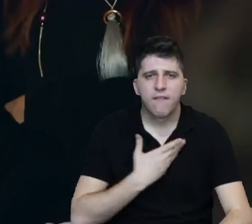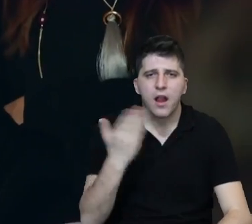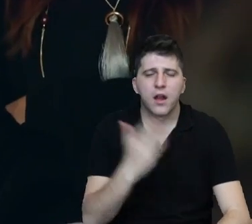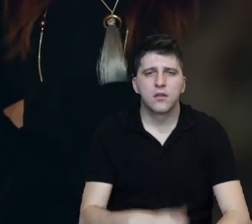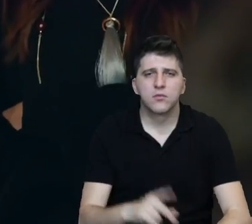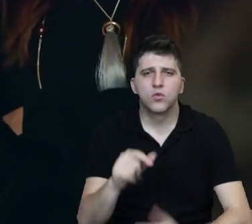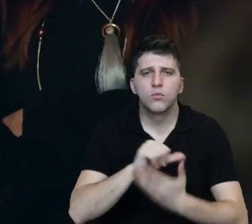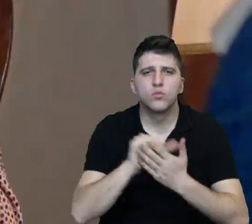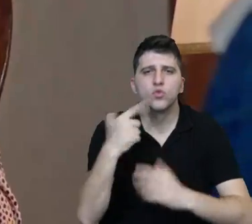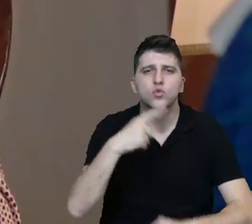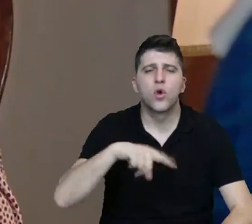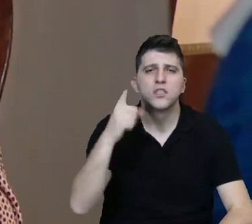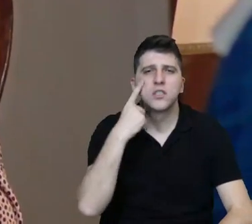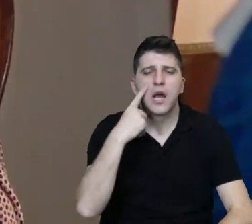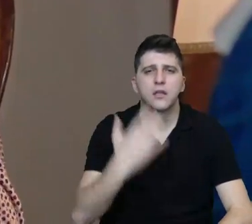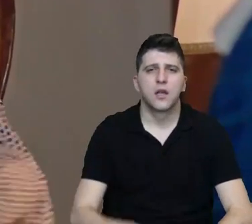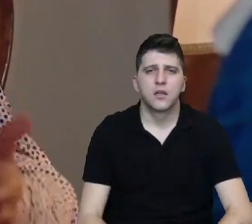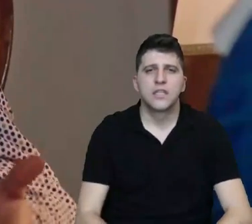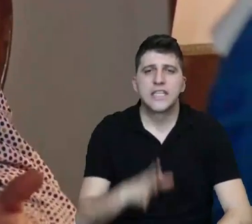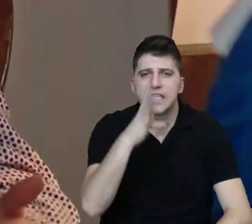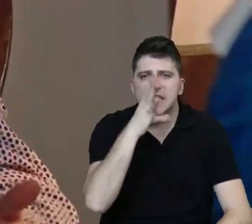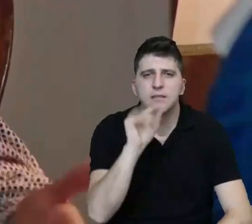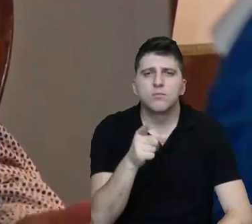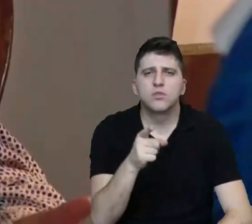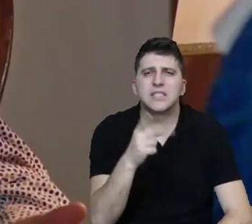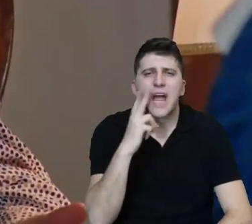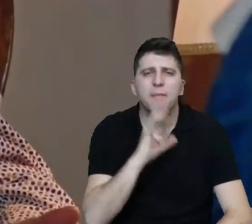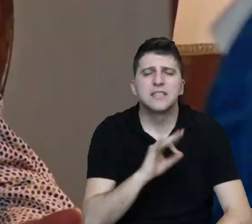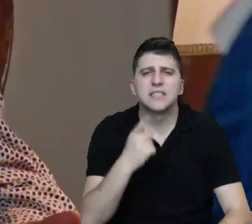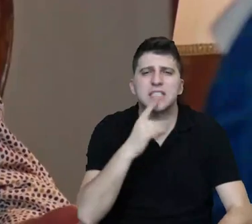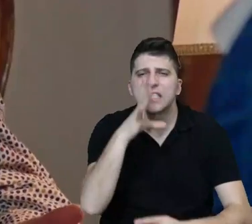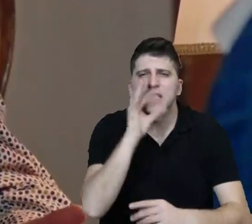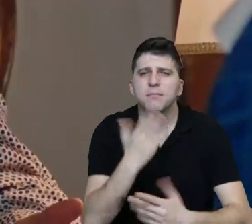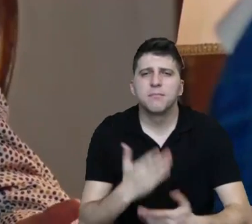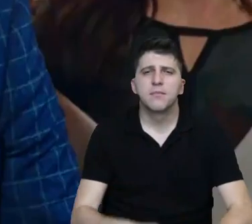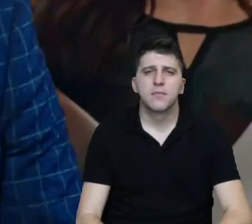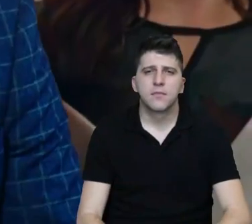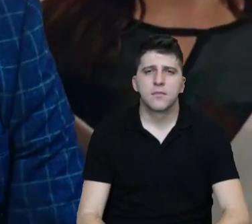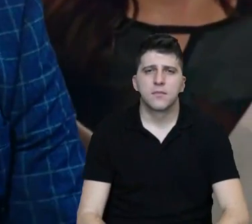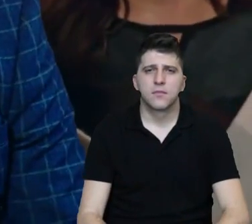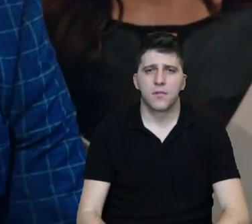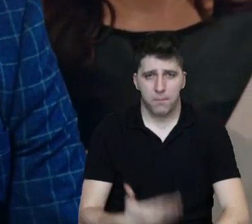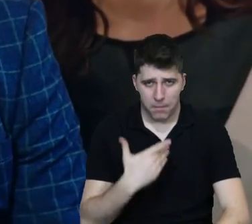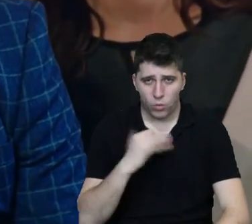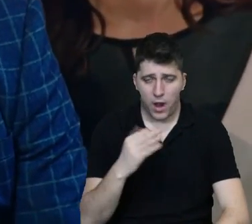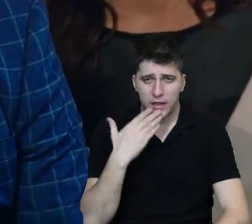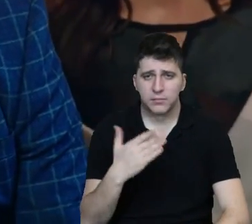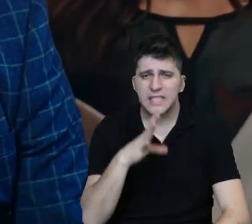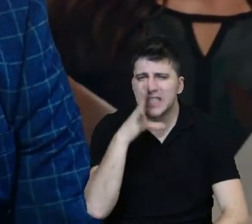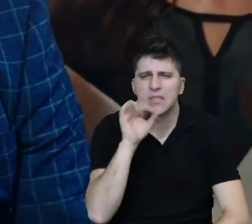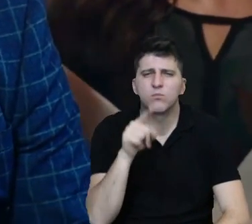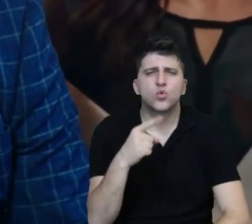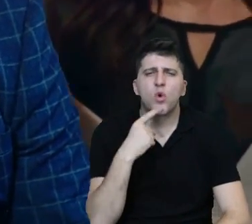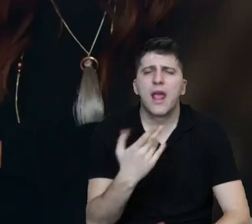severler. Buna bütün kasaba şahittir ya. Kim bu münasebetsiz? Kim söylüyor bunu? Hangi münasebetsiz o? Ben de öyle dedim. Kim dedim